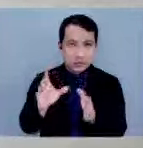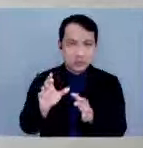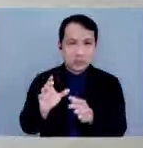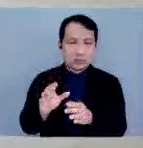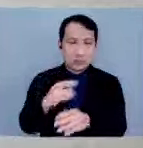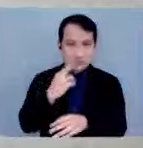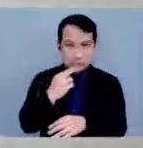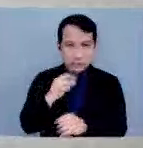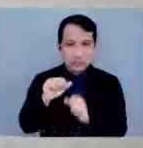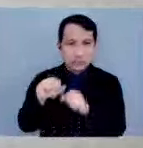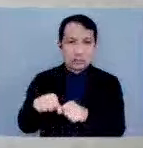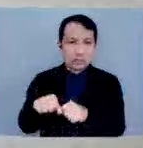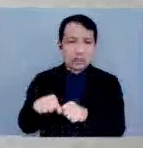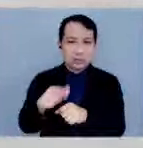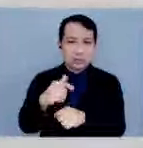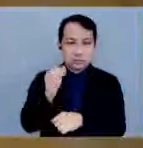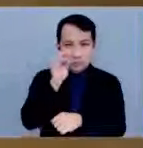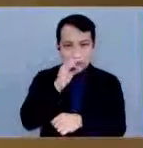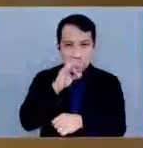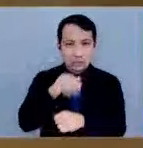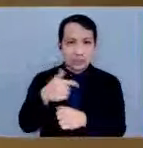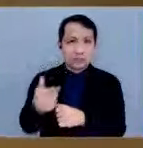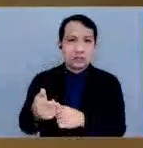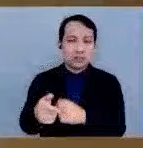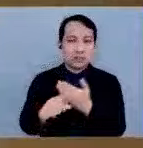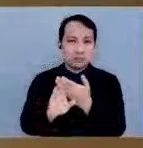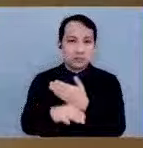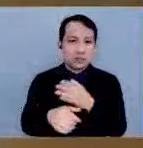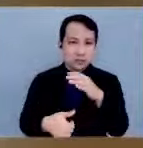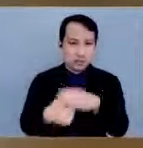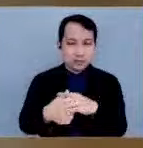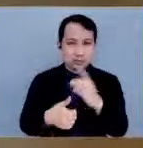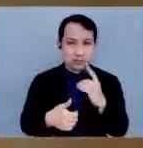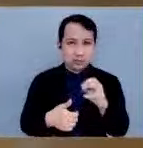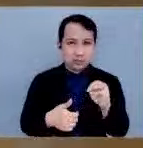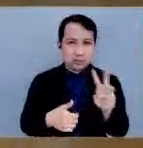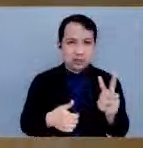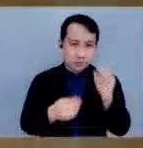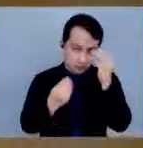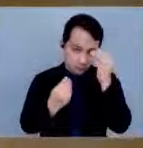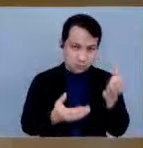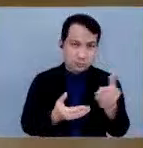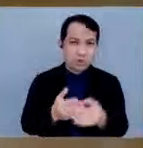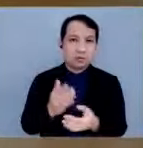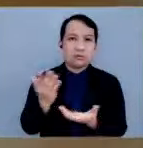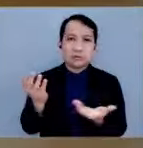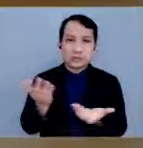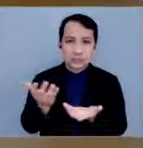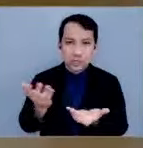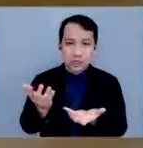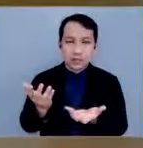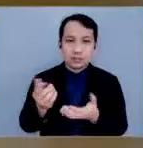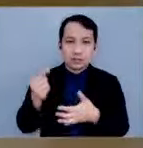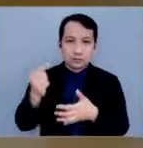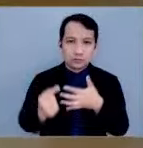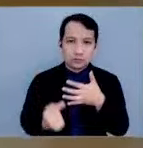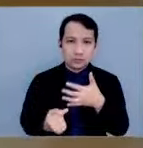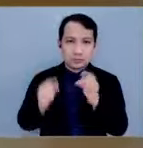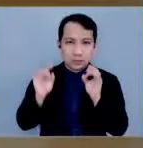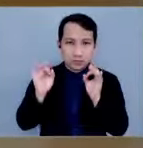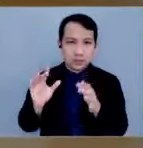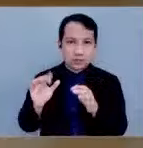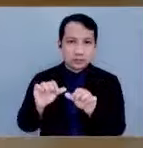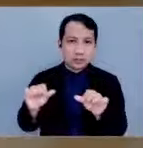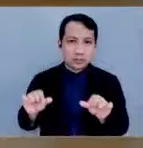of Aden para sa mga Pinoy seafarer, inilabas ng DMW ang advisory kung saan tinukoy ang mga high-risk maritime route.